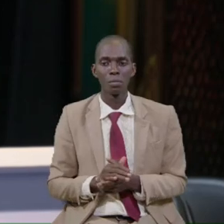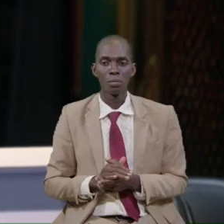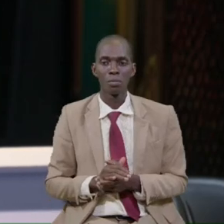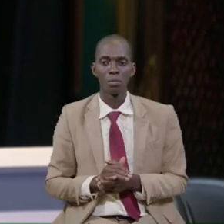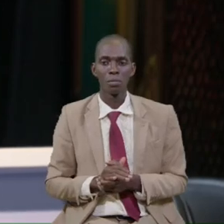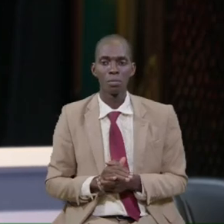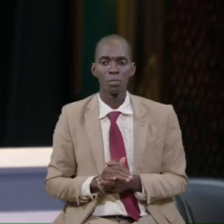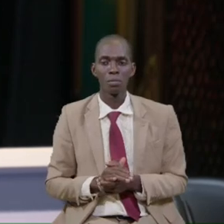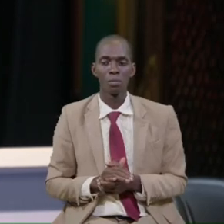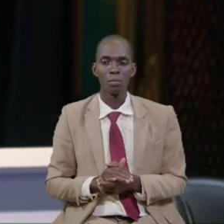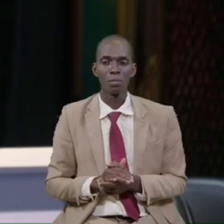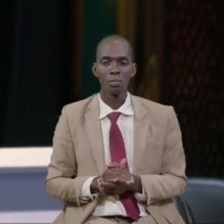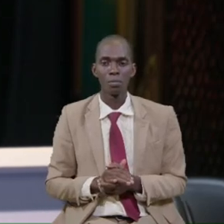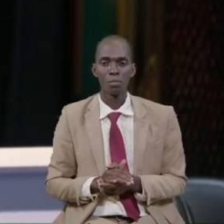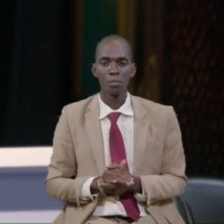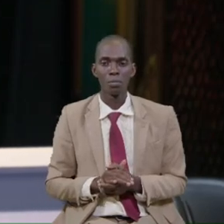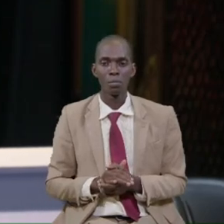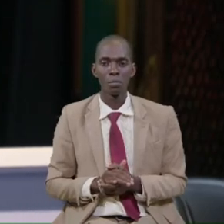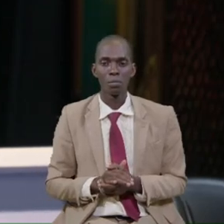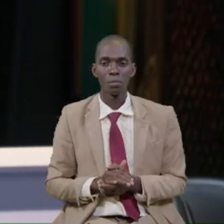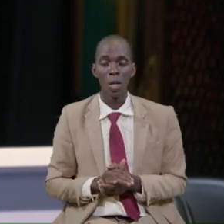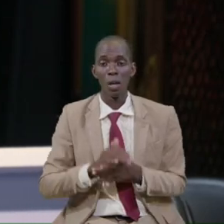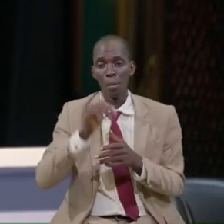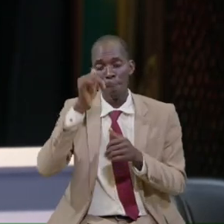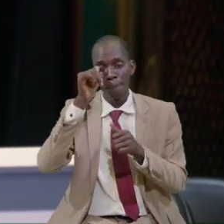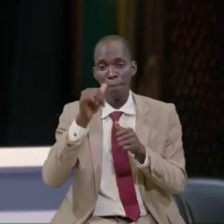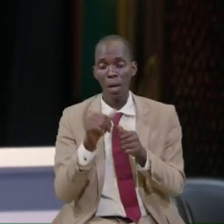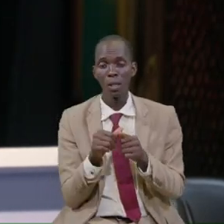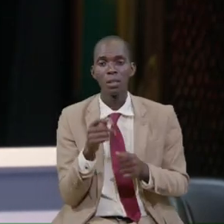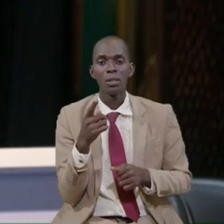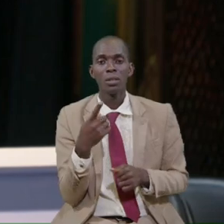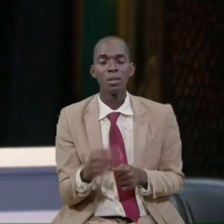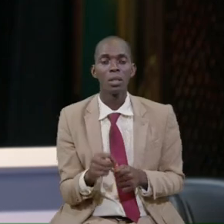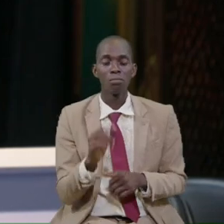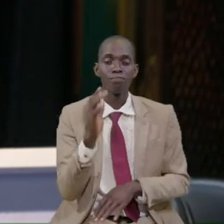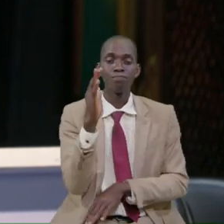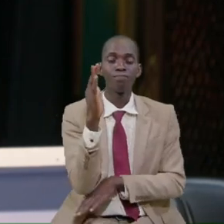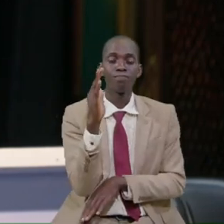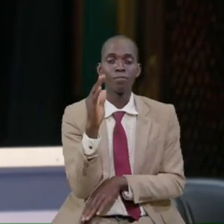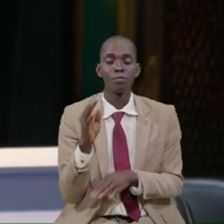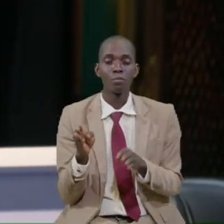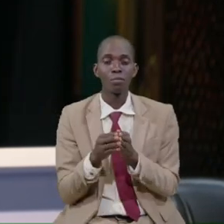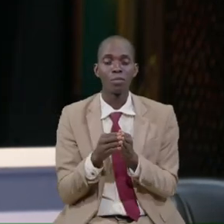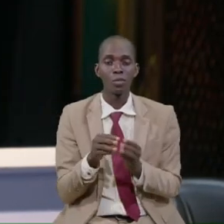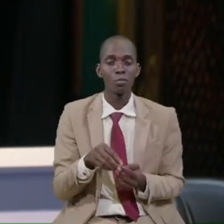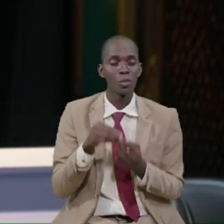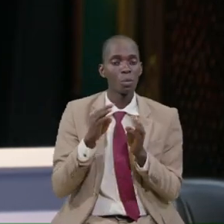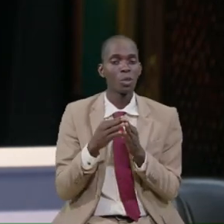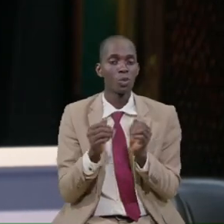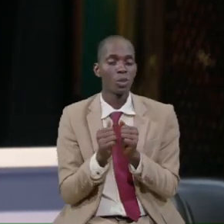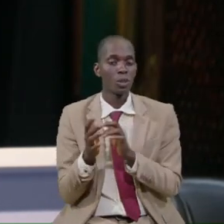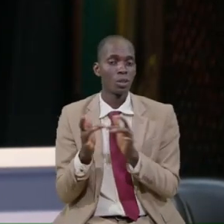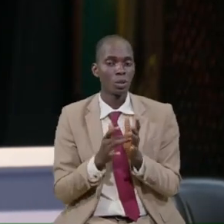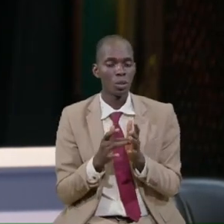2 6 3. Rappelez-vous l'heure de déjeuner avec